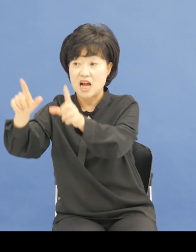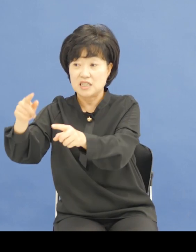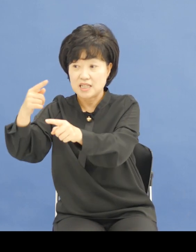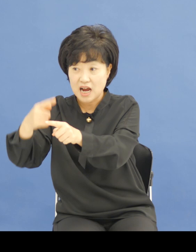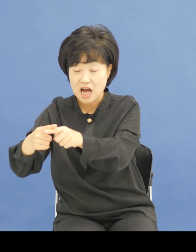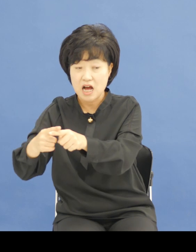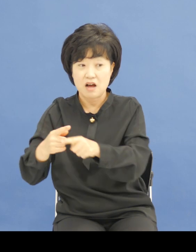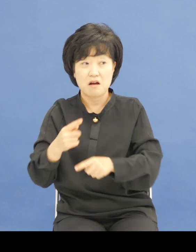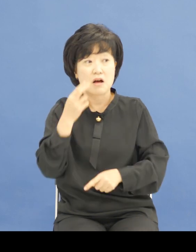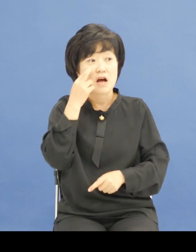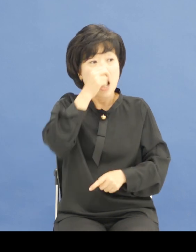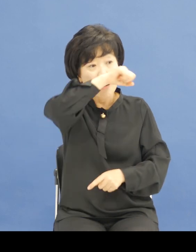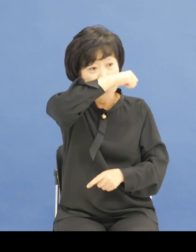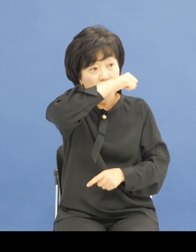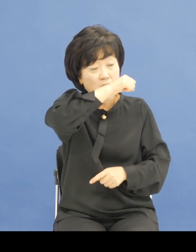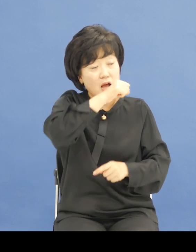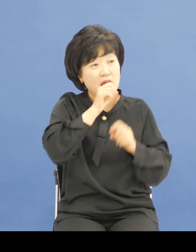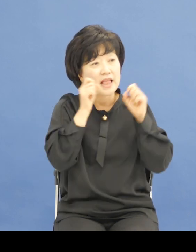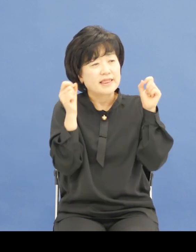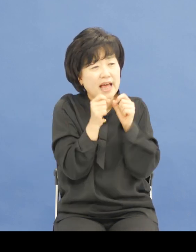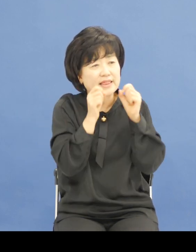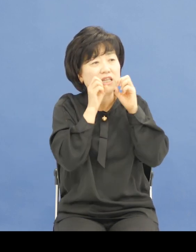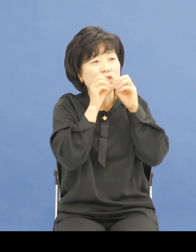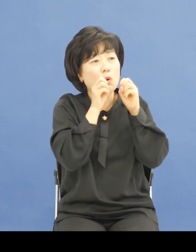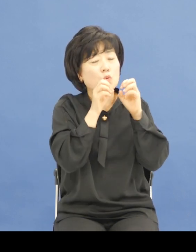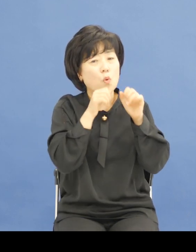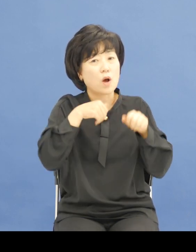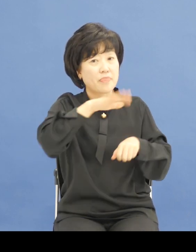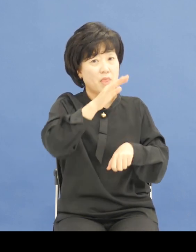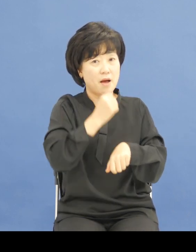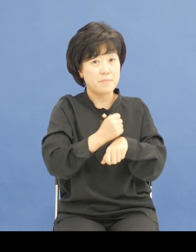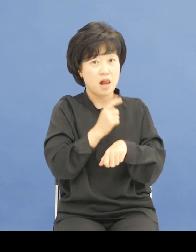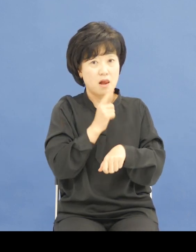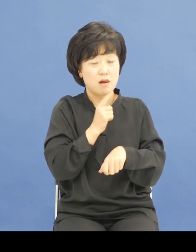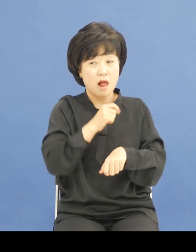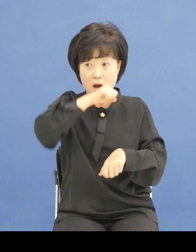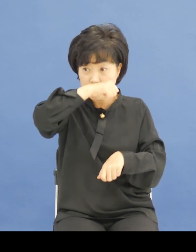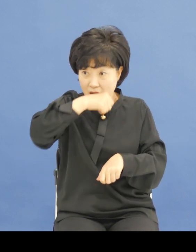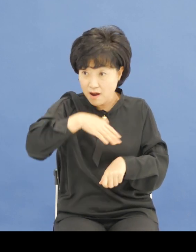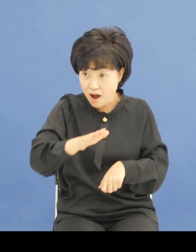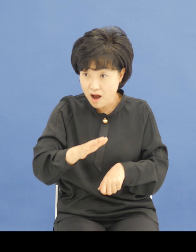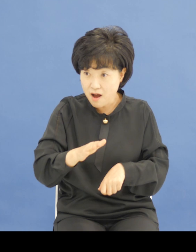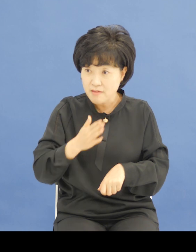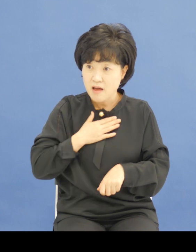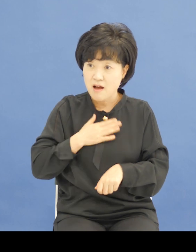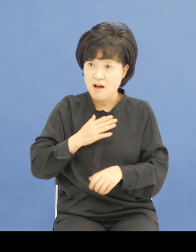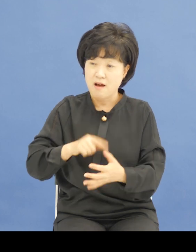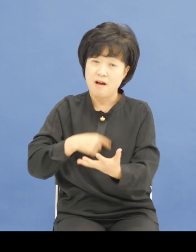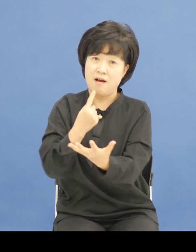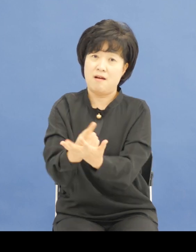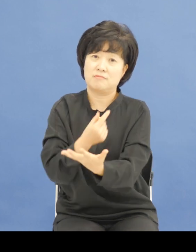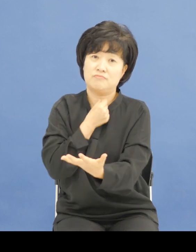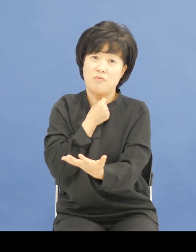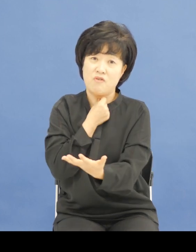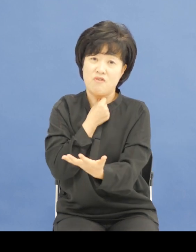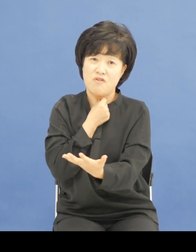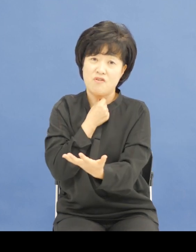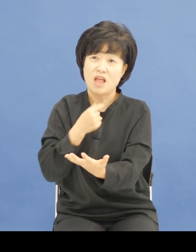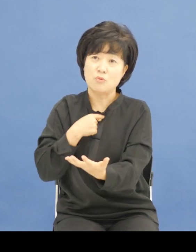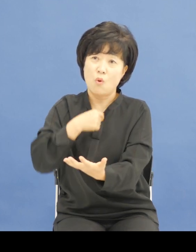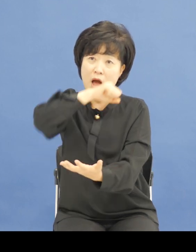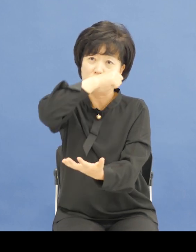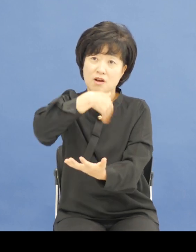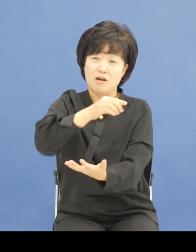없고 단기 선교 때 예, 예, 예. 아프리카 간다는 말을 해서 막 그렇게 가슴이 떨리더라고. 아, 그래요? 나도